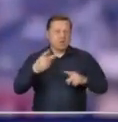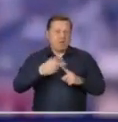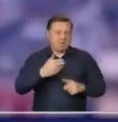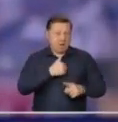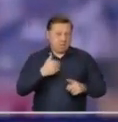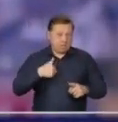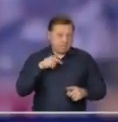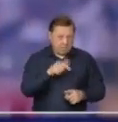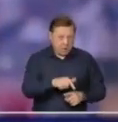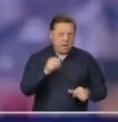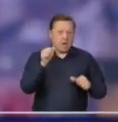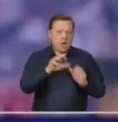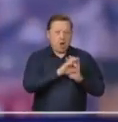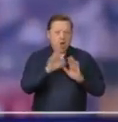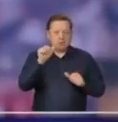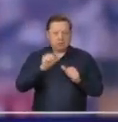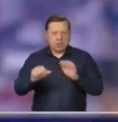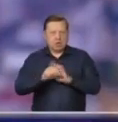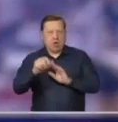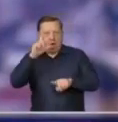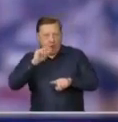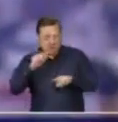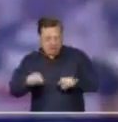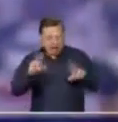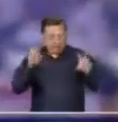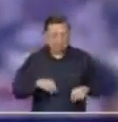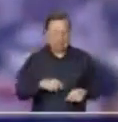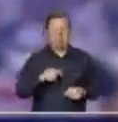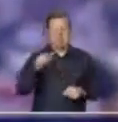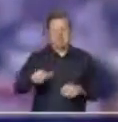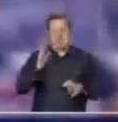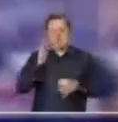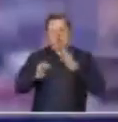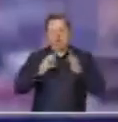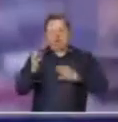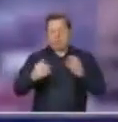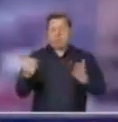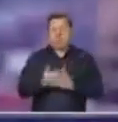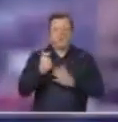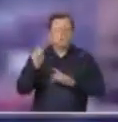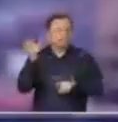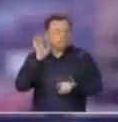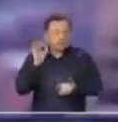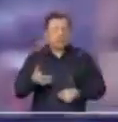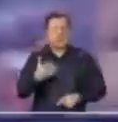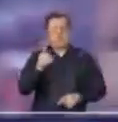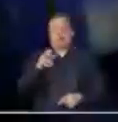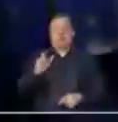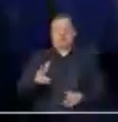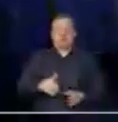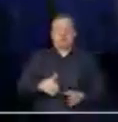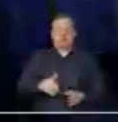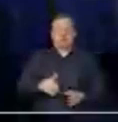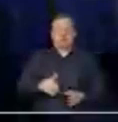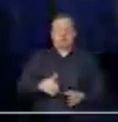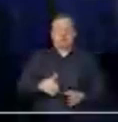Polskiej Od przedszkola do Opola. O swoich najnowszych dokonaniach opowiedzą, a jakże. Cześć Marku.